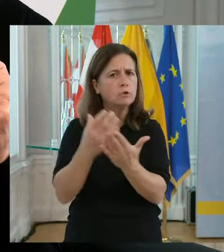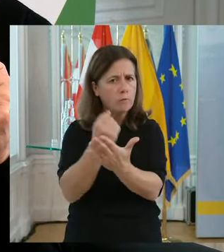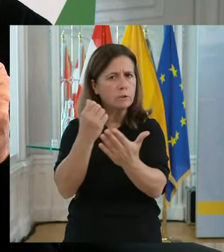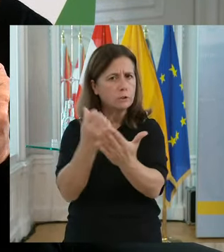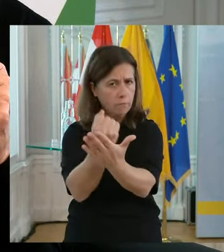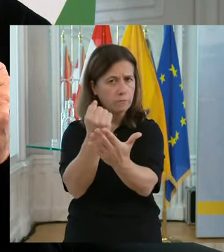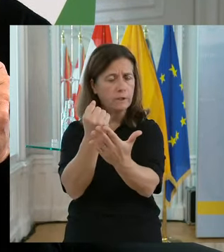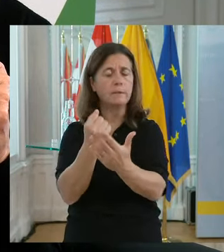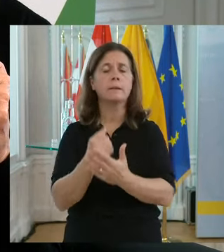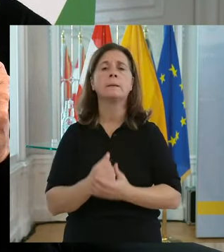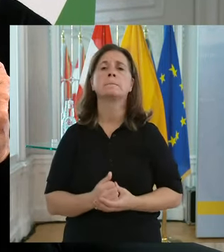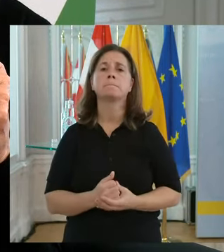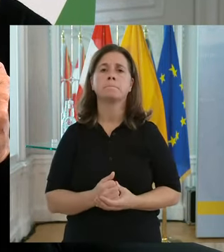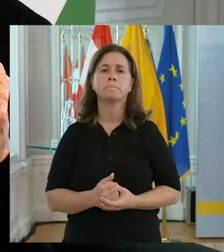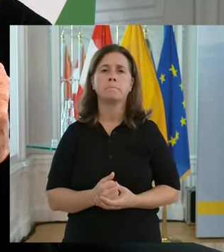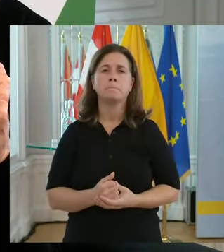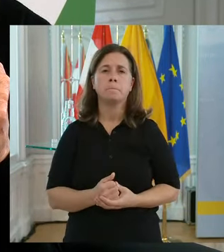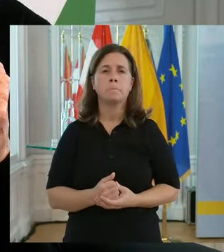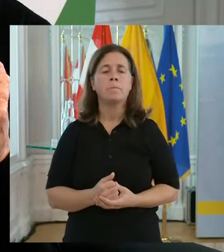Es ist